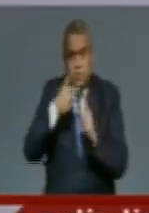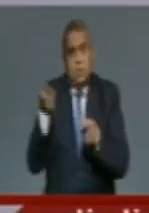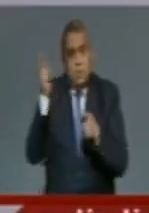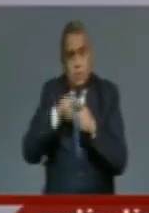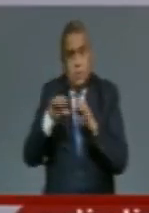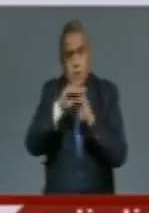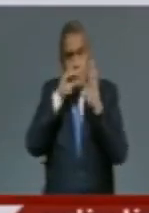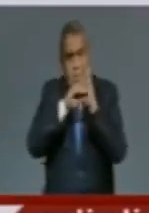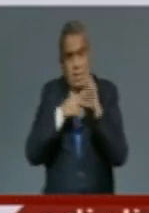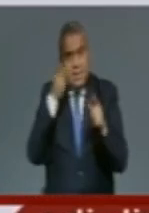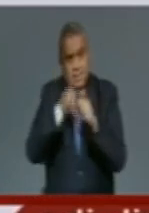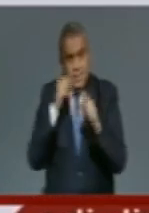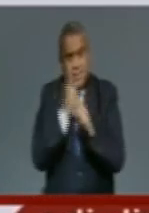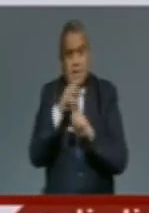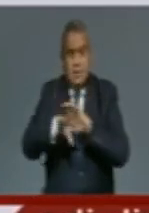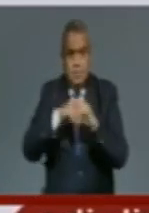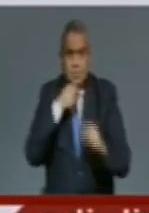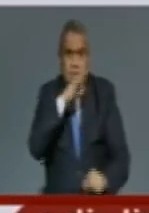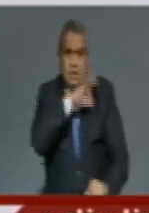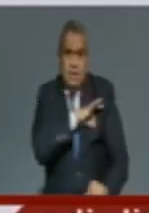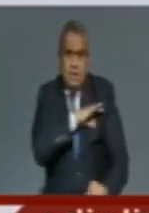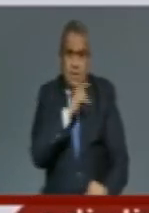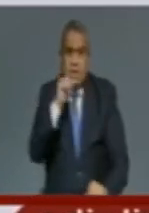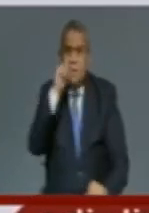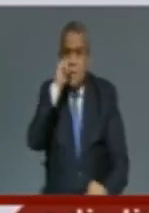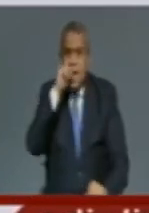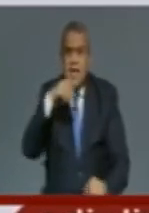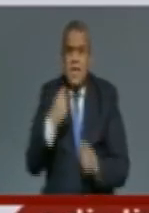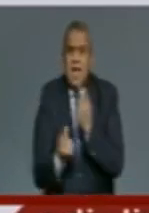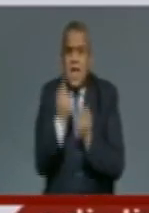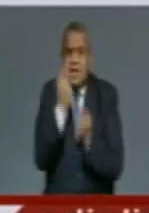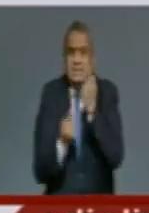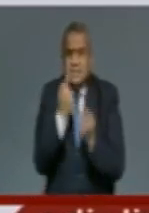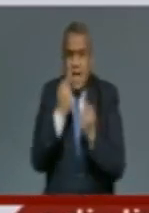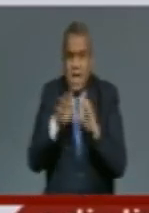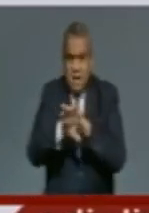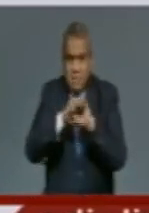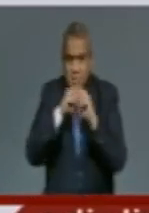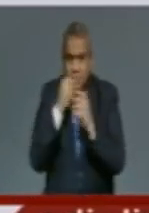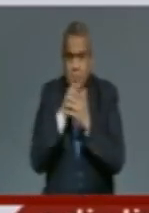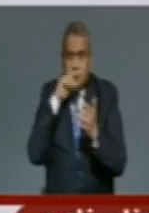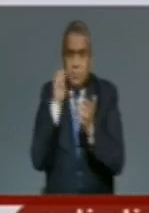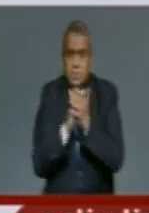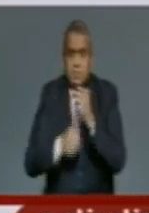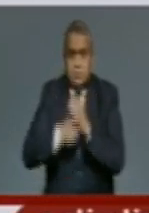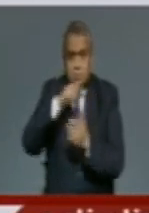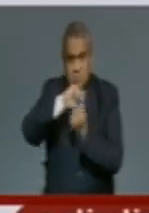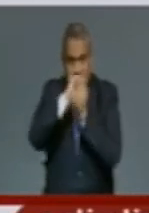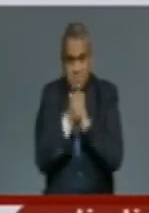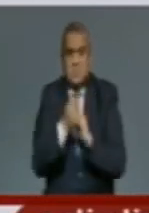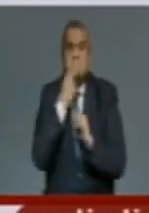آخر للاستفادة من مياه الصرف الزراعي للاستفادة منها حتى لا تكون ملوثة للبيئة وتم تدويرها.